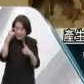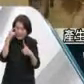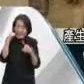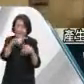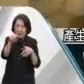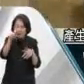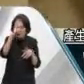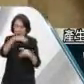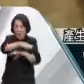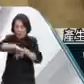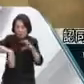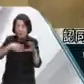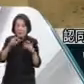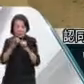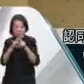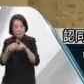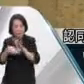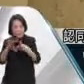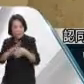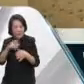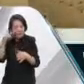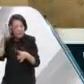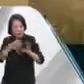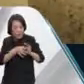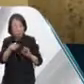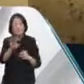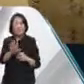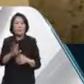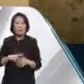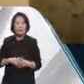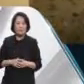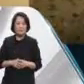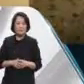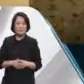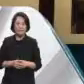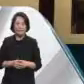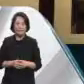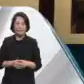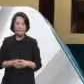境、社区同文化的认同同关怀。卡卡新闻陈文玲高雄报道。